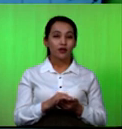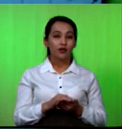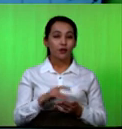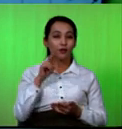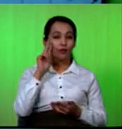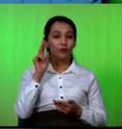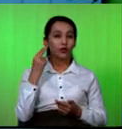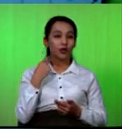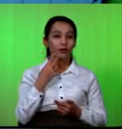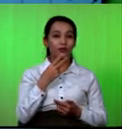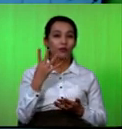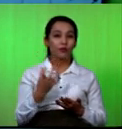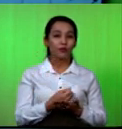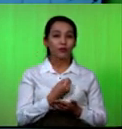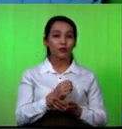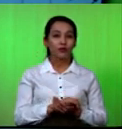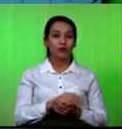bo'ladi.